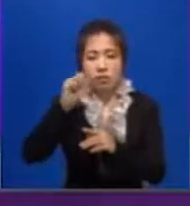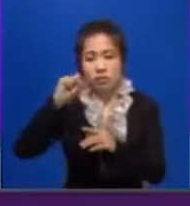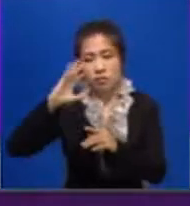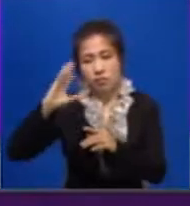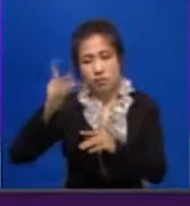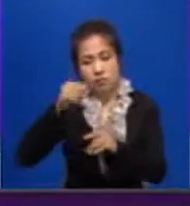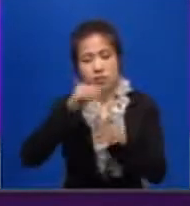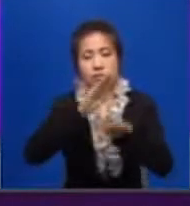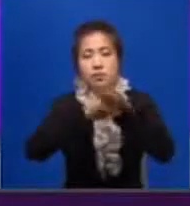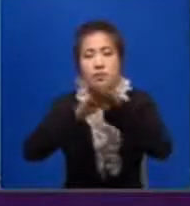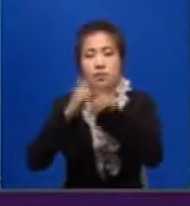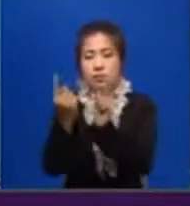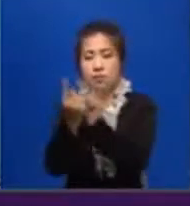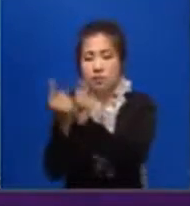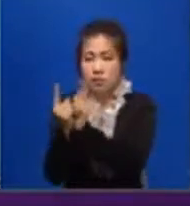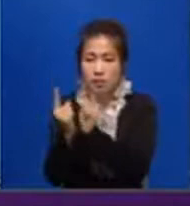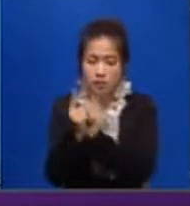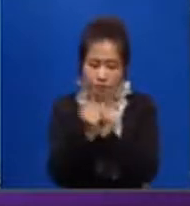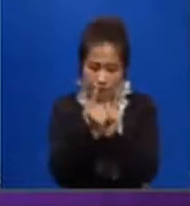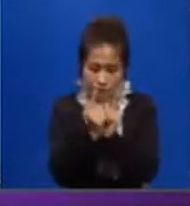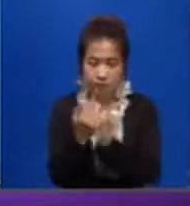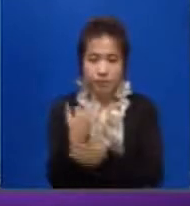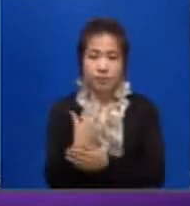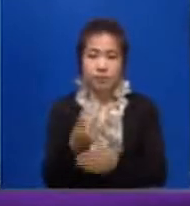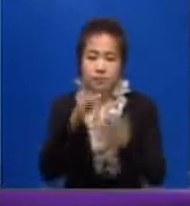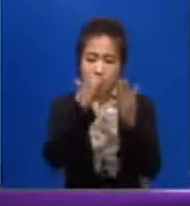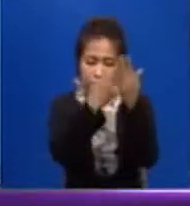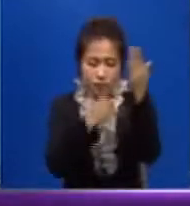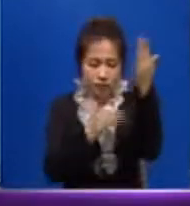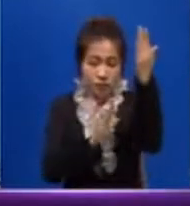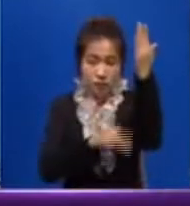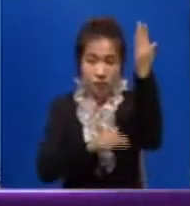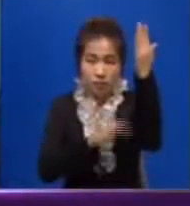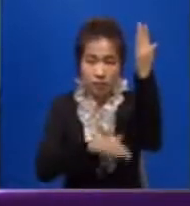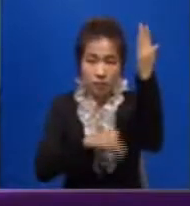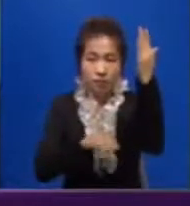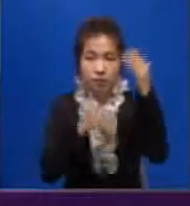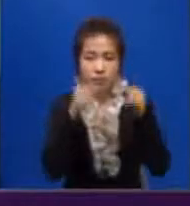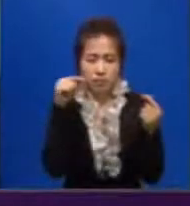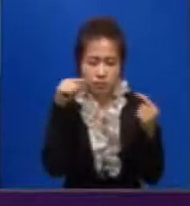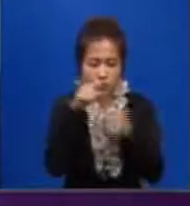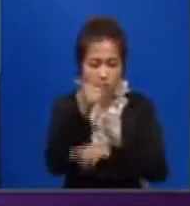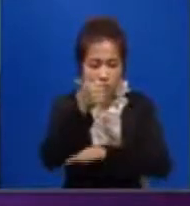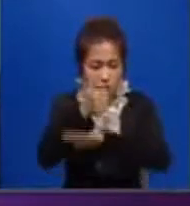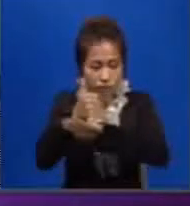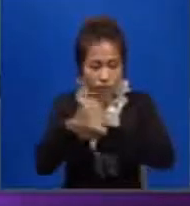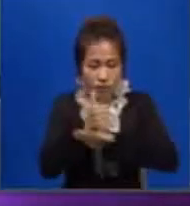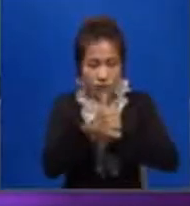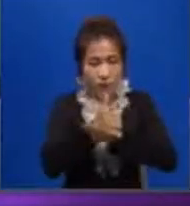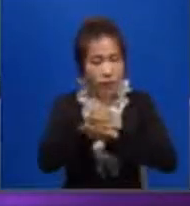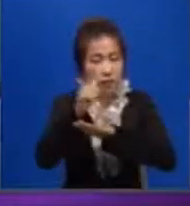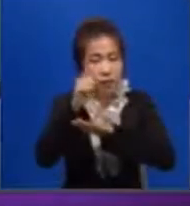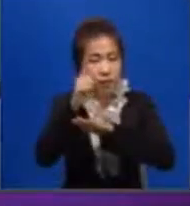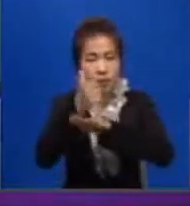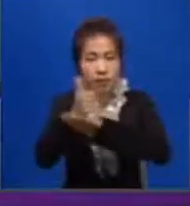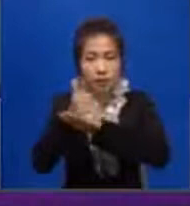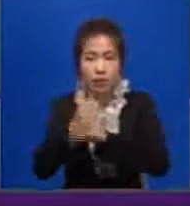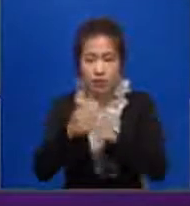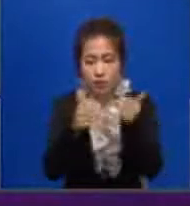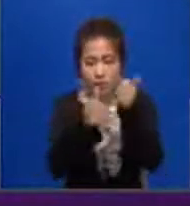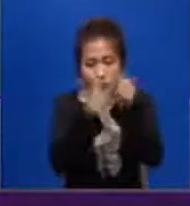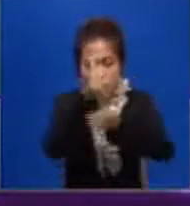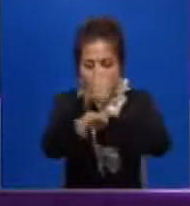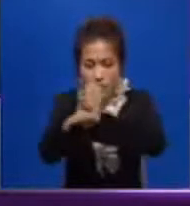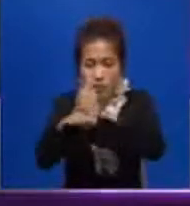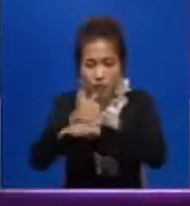สันติสุขค่ะในวันนี้ที่ค่ายสิรินธรจังหวัดปัตตานีพลโทวลิตโรจนภักดีแม่ทัพภาคที่ 4และผู้อำนวยการ